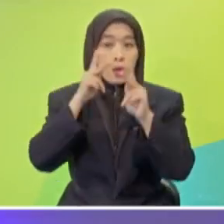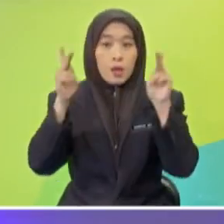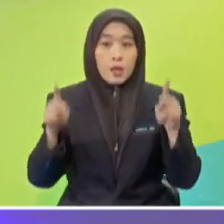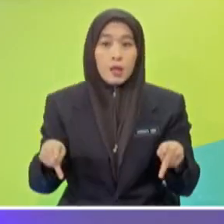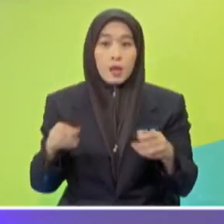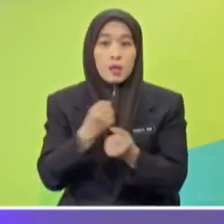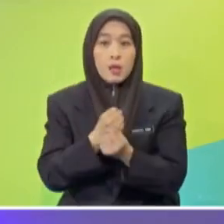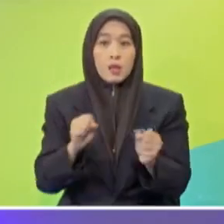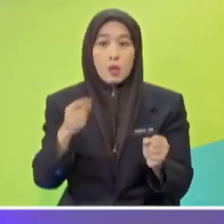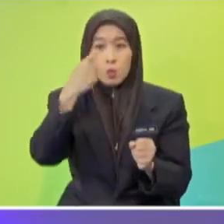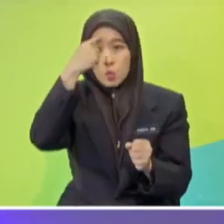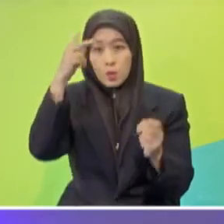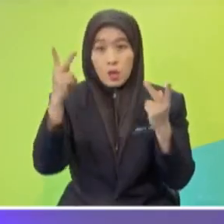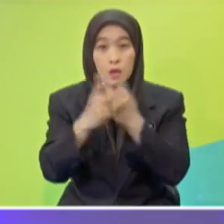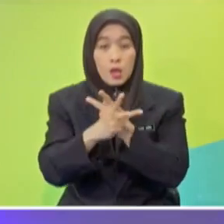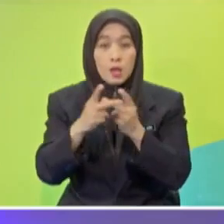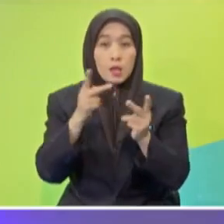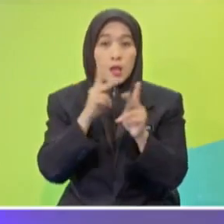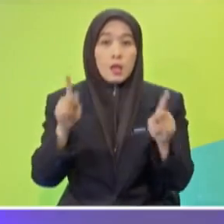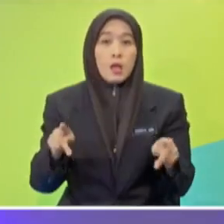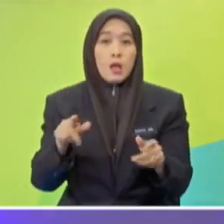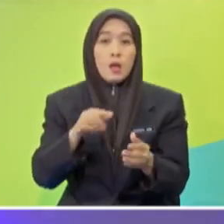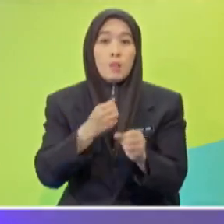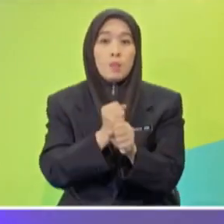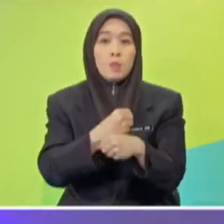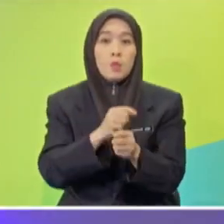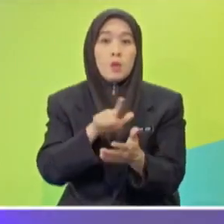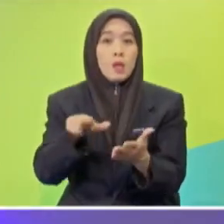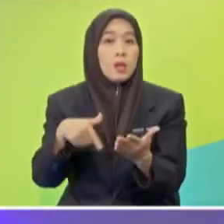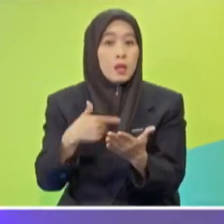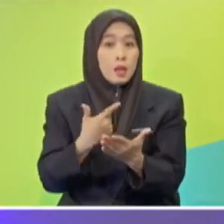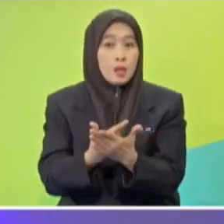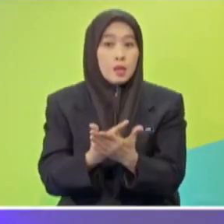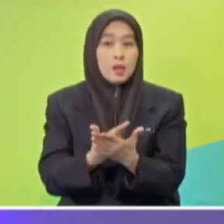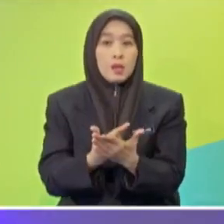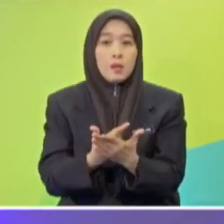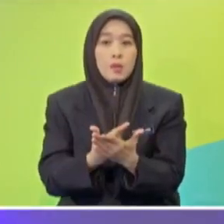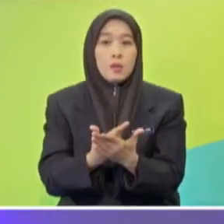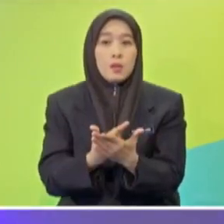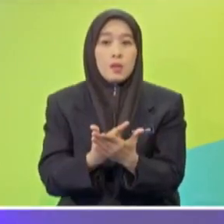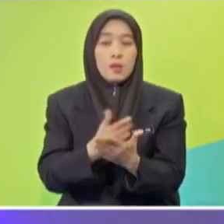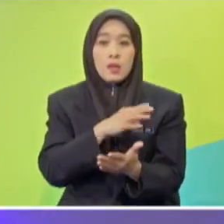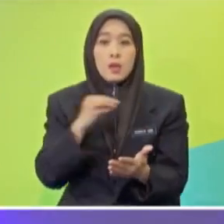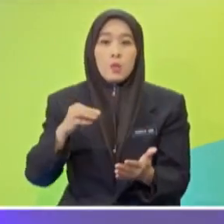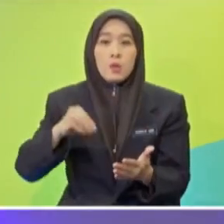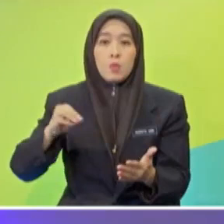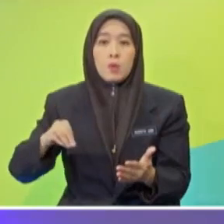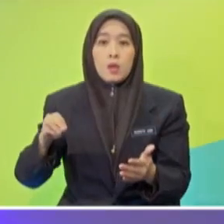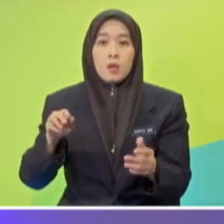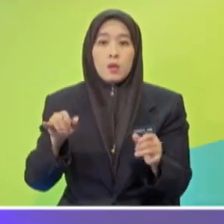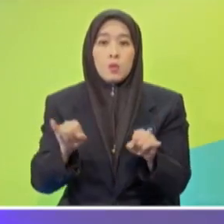untuk darah kita gunakan kaidah bentuk lazim kaidah atletik ya oke dan murid-murid juga boleh